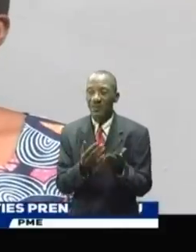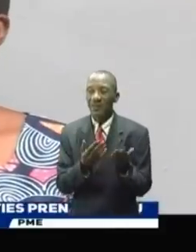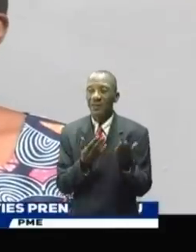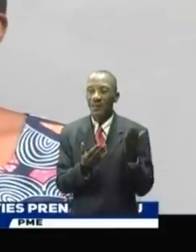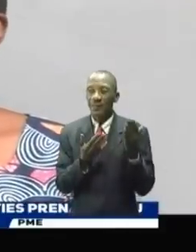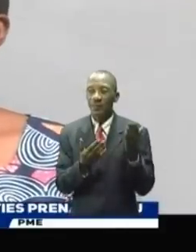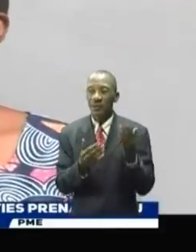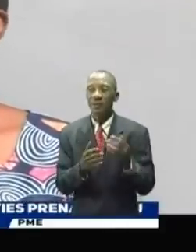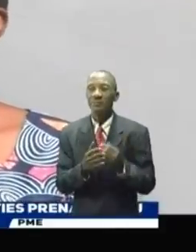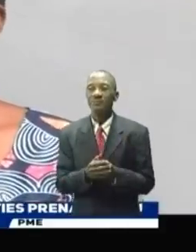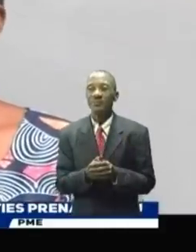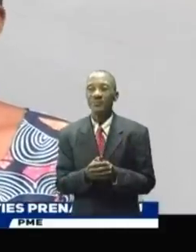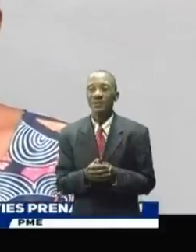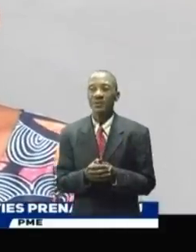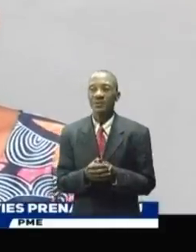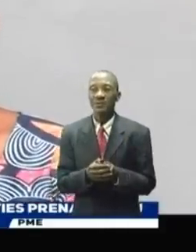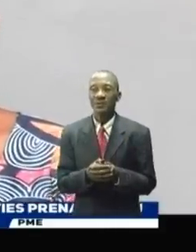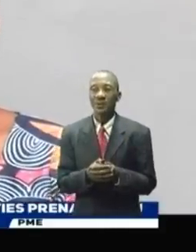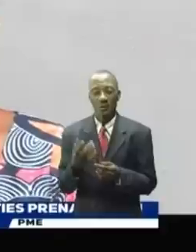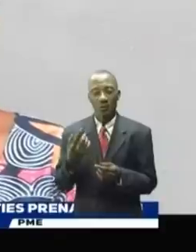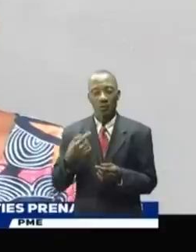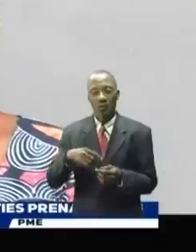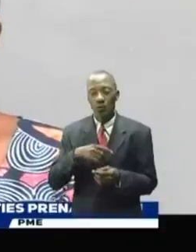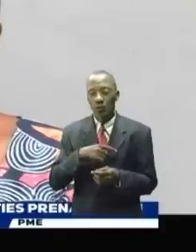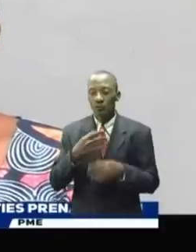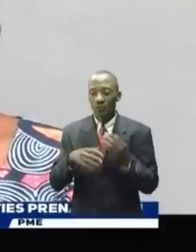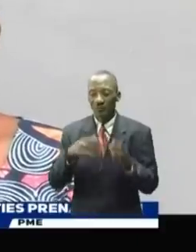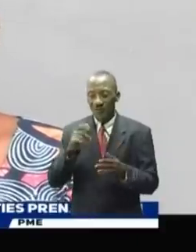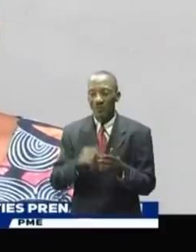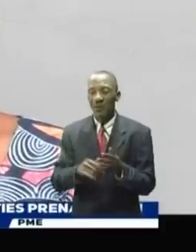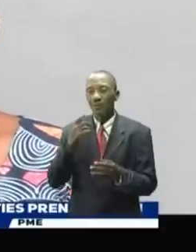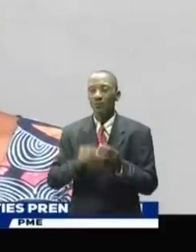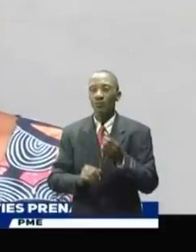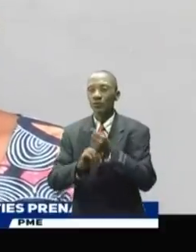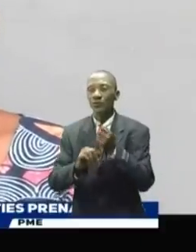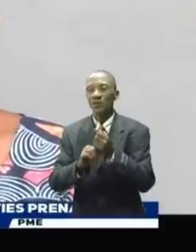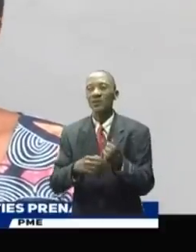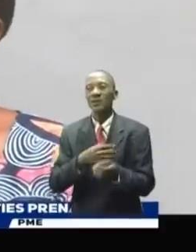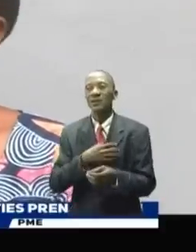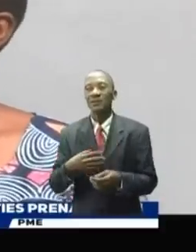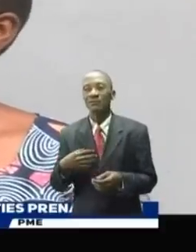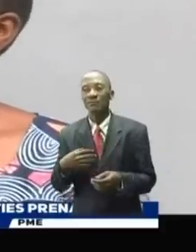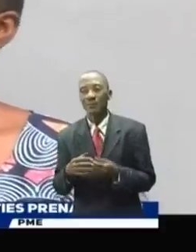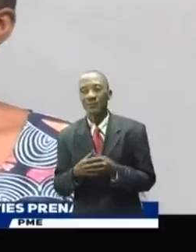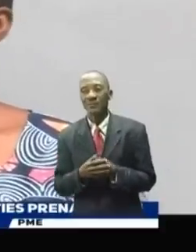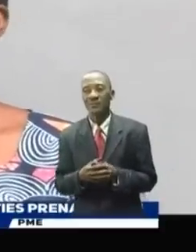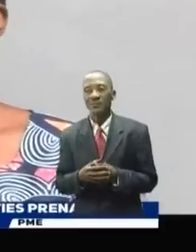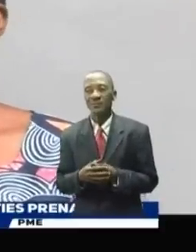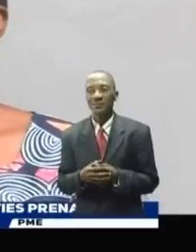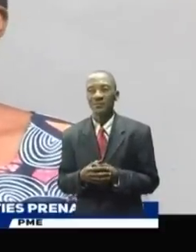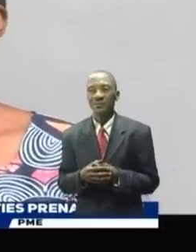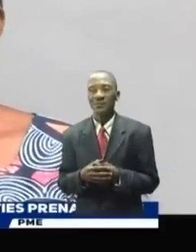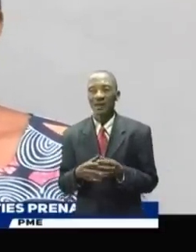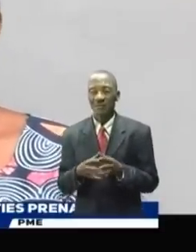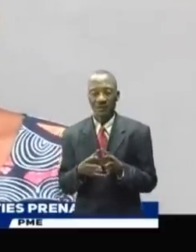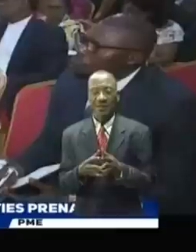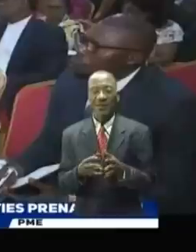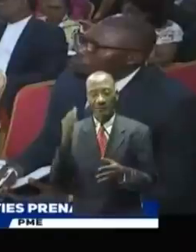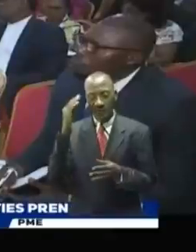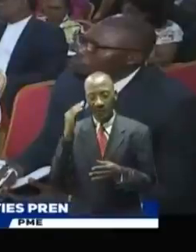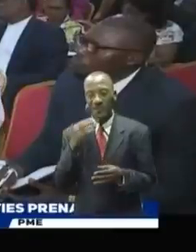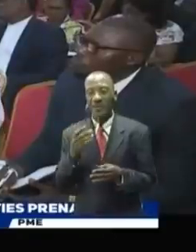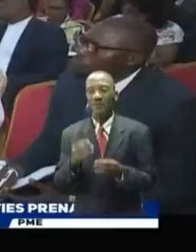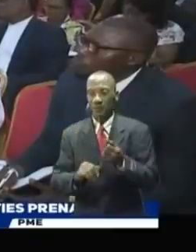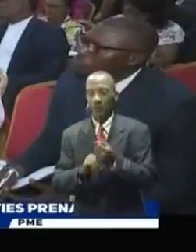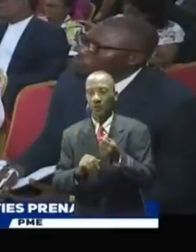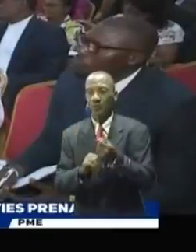être actives, dynamiques pour les formations, pour faire partir de la liste restreinte de celles qui recevront les subventions. Il y a